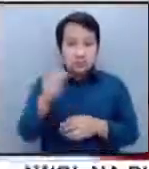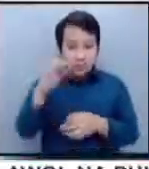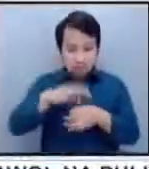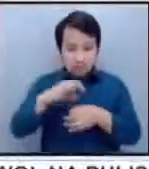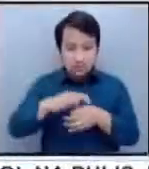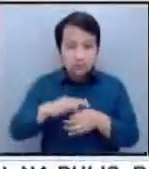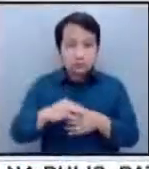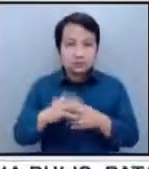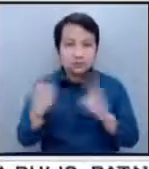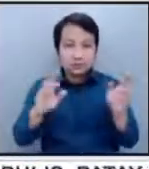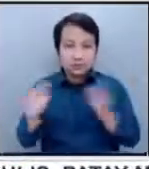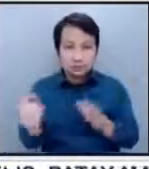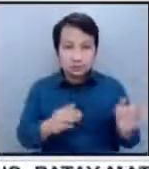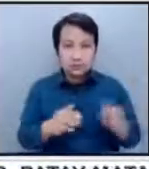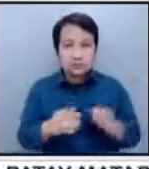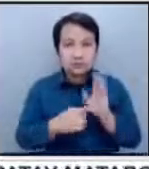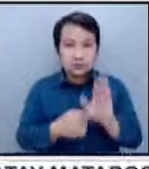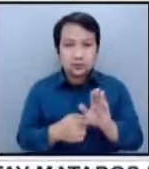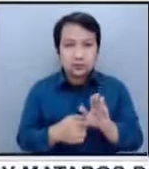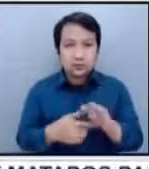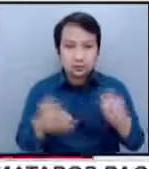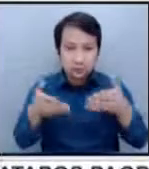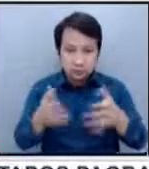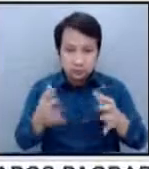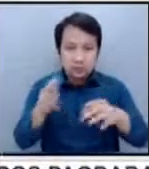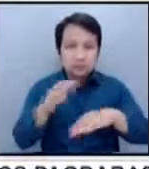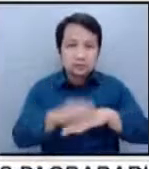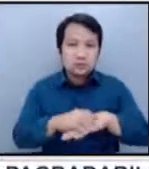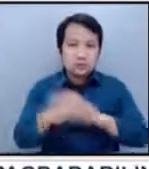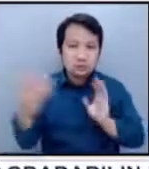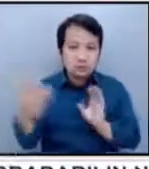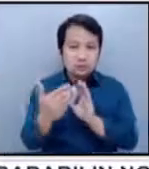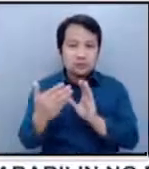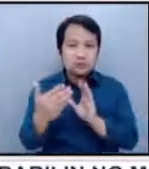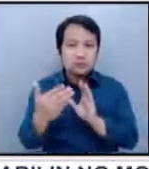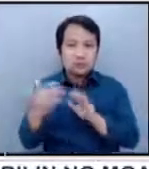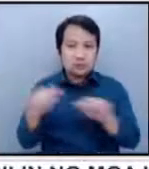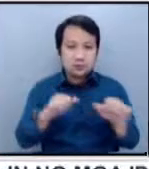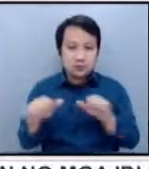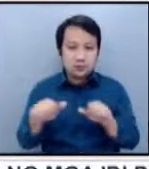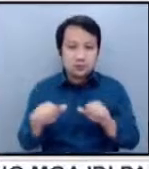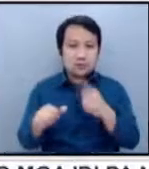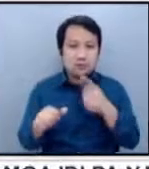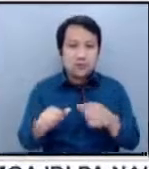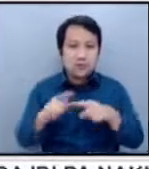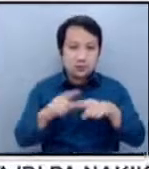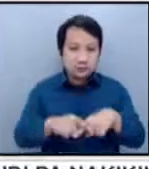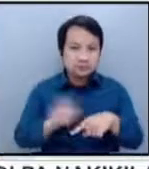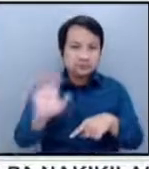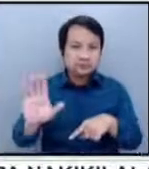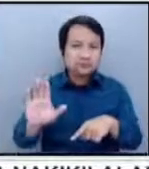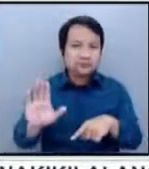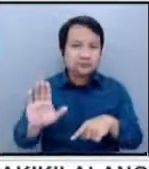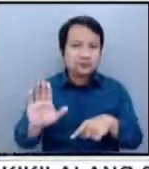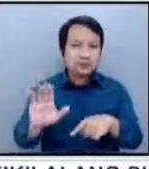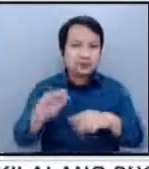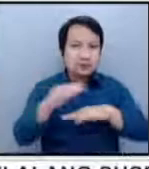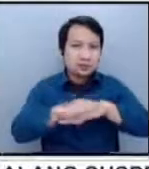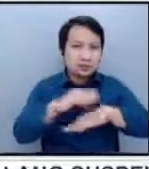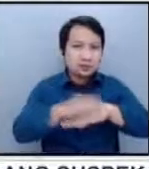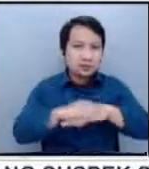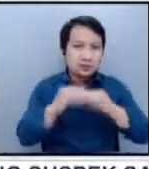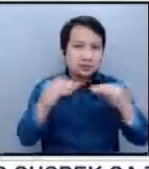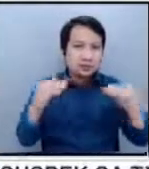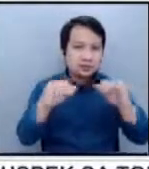Sa panahon ng kampanya, papayagan ang mga face-to-face activities pero nakadepende ang kapasidad nito sa alert level system